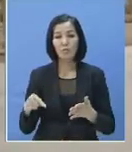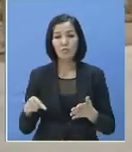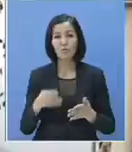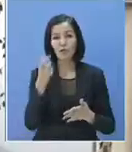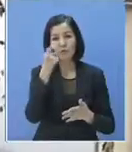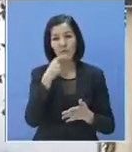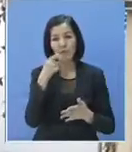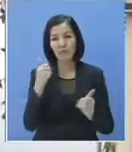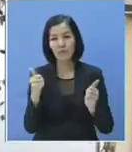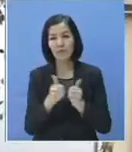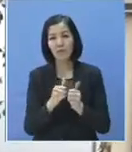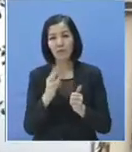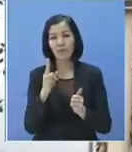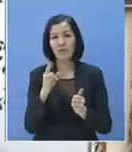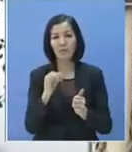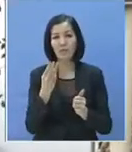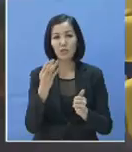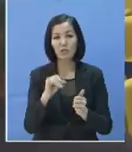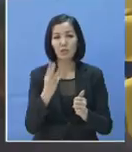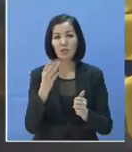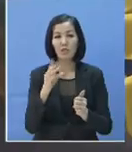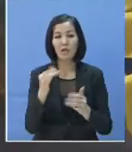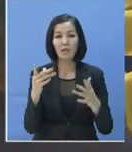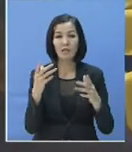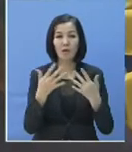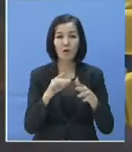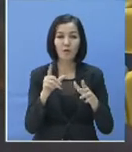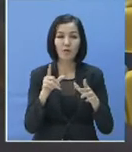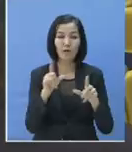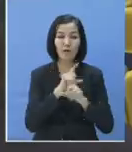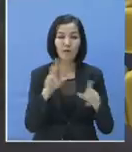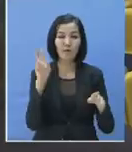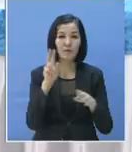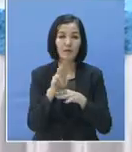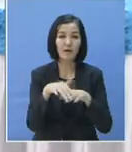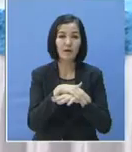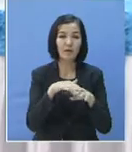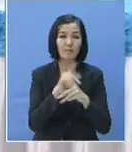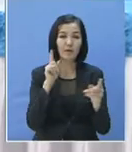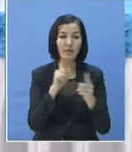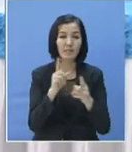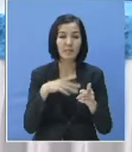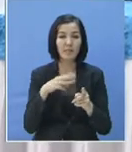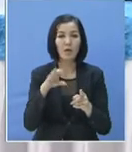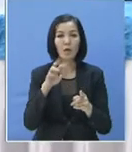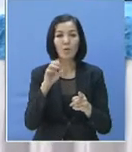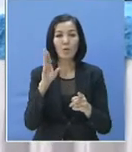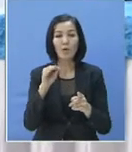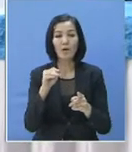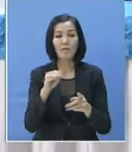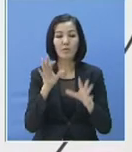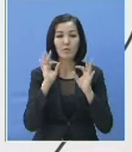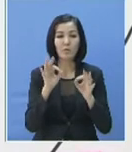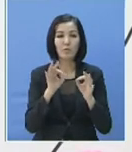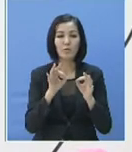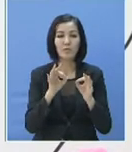Жаркентпен іргелес жатқан кіші шыған ауылына да барды. Орта мектепте ауыл тұрғындарымен кездесіп, президент Қасым-Жомарт Тоқаевтың сындарлы